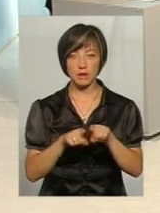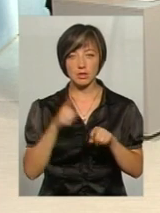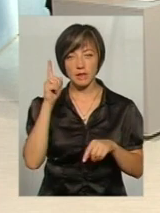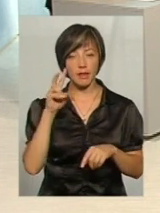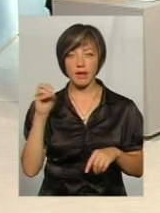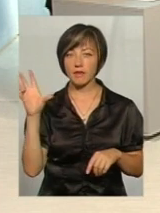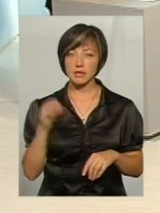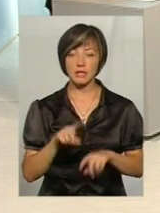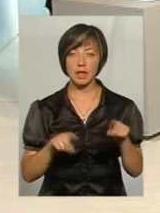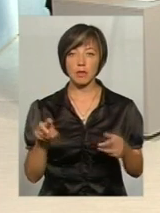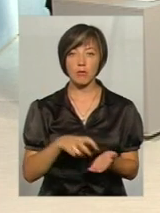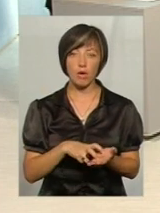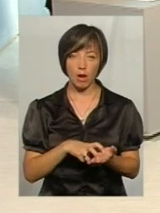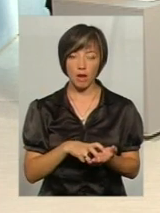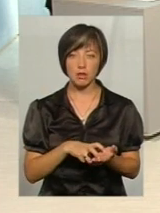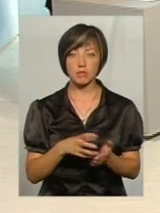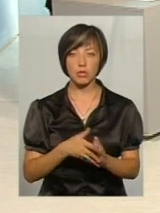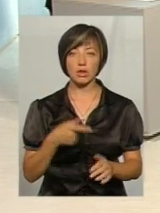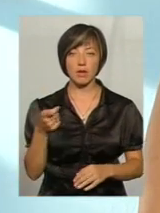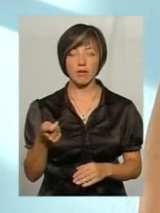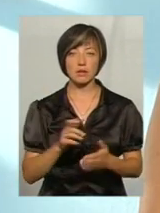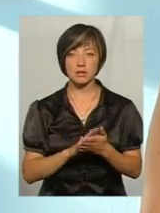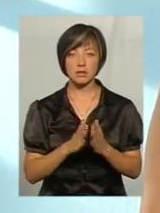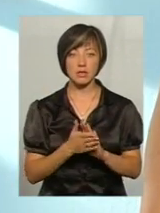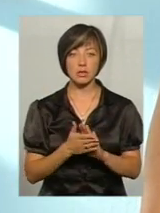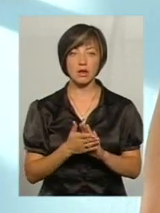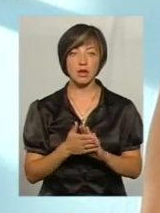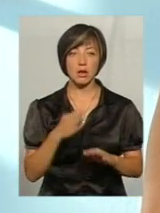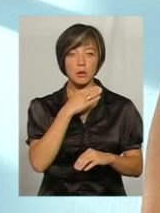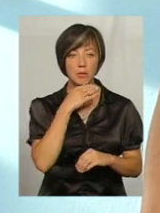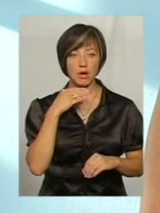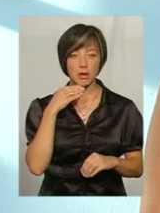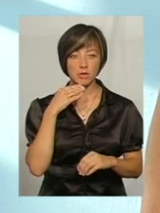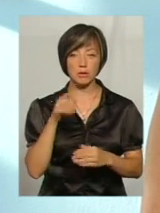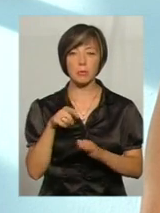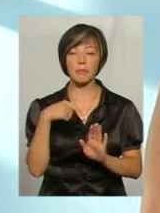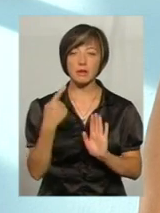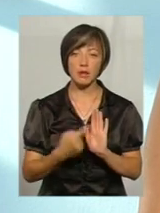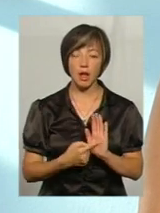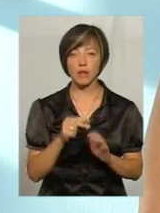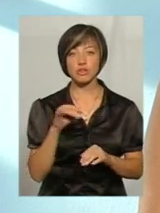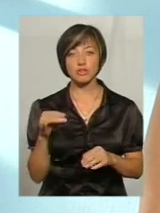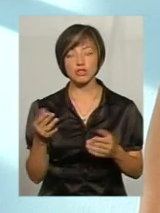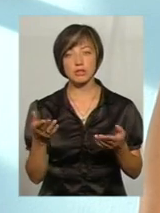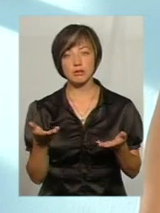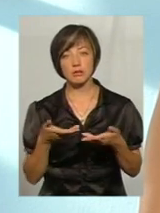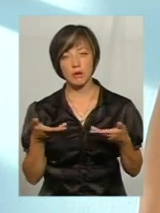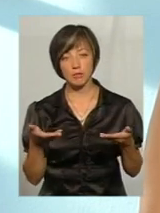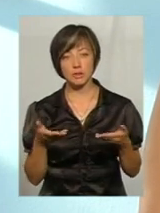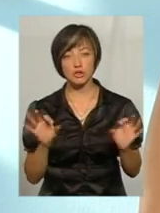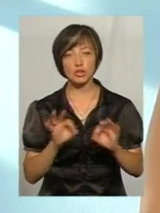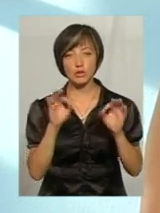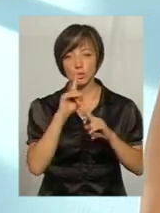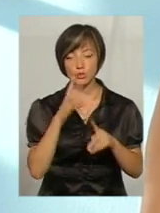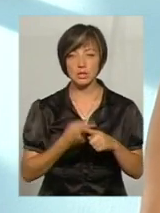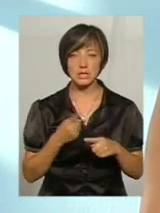не всі, деякі люди бояться, ну, якби подавати на статус. Тобто багато, ну, навіть і питають, що, а чи нам, якби, ну, нічого не